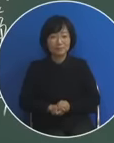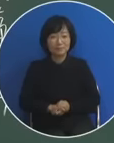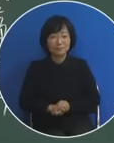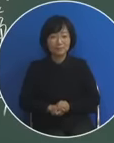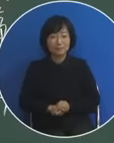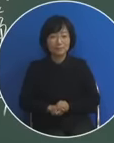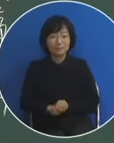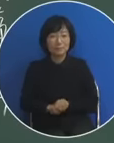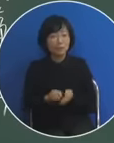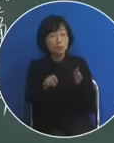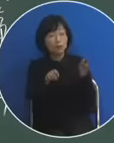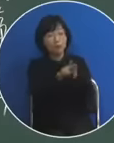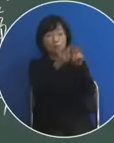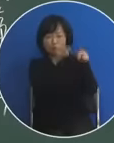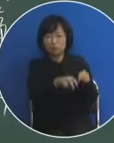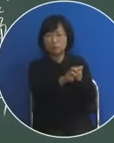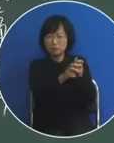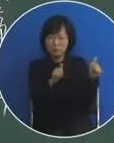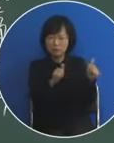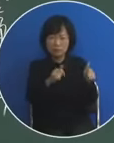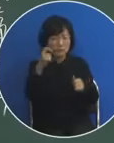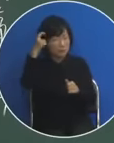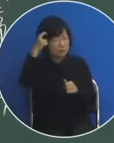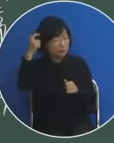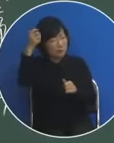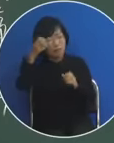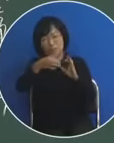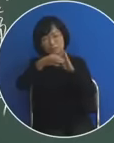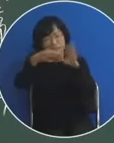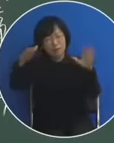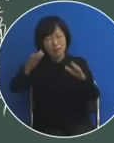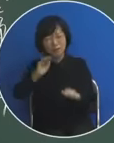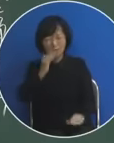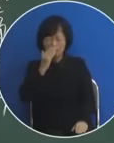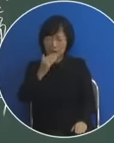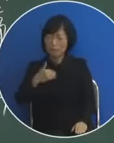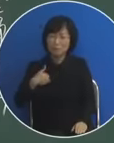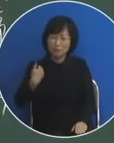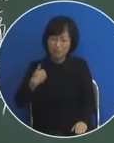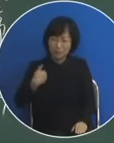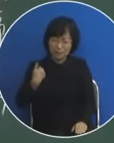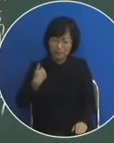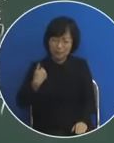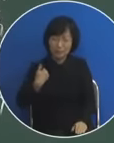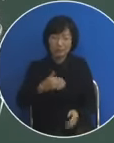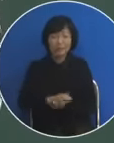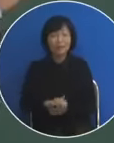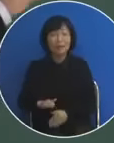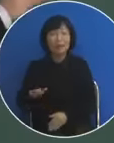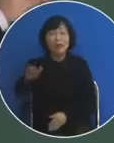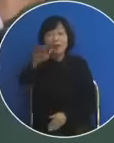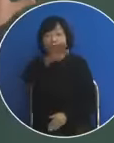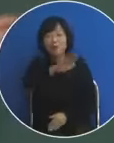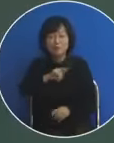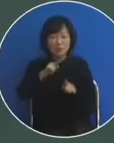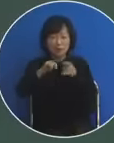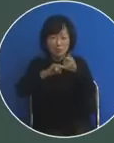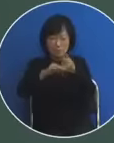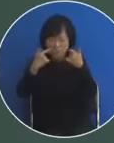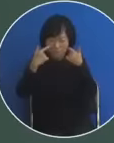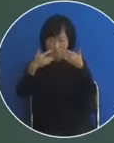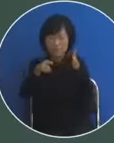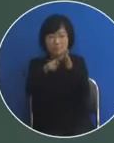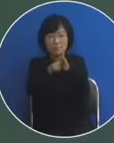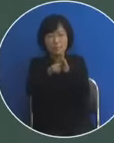그건 몰라요. 모르니까 당하지. Unbelievers, they don't know that. That's why they're taken in by that. 안타깝습니다. It's frustrating. 여러분 언약 딱 붙잡고 있어야 돼요. And so firmly hold